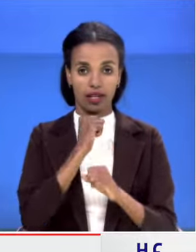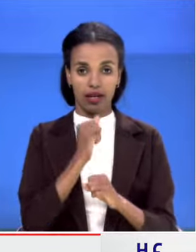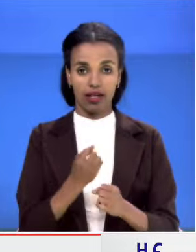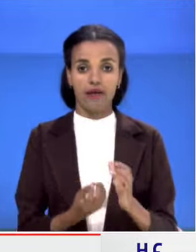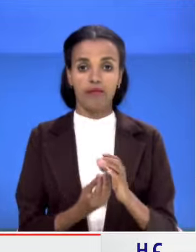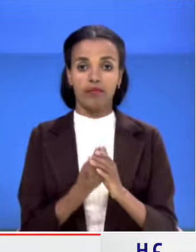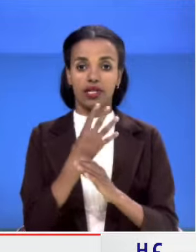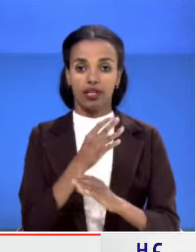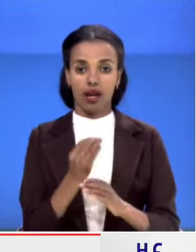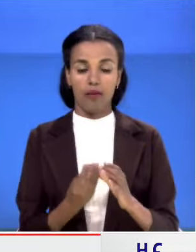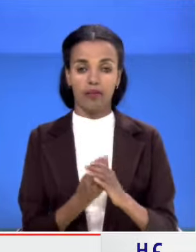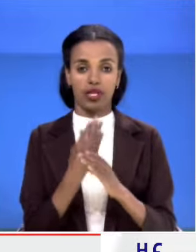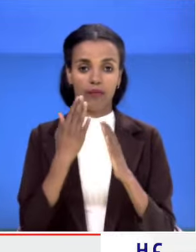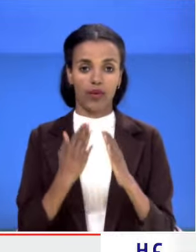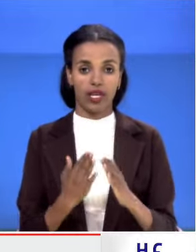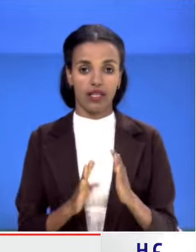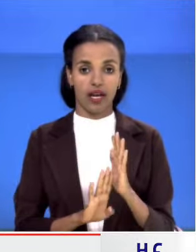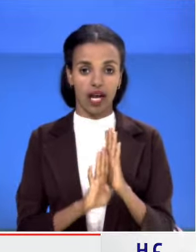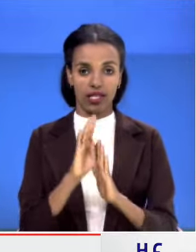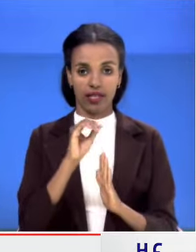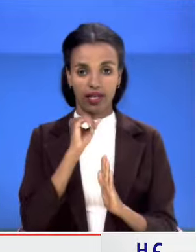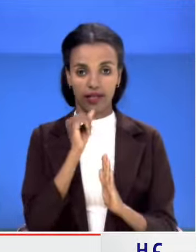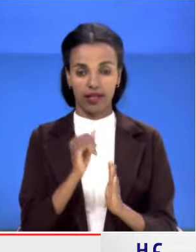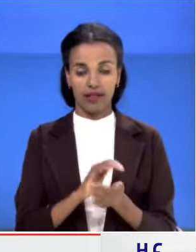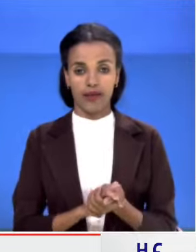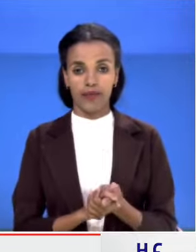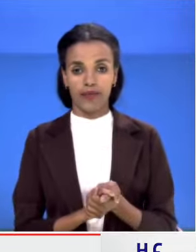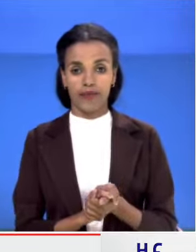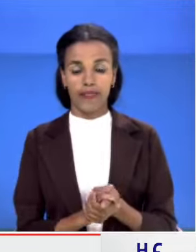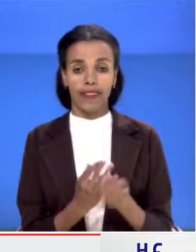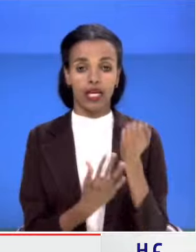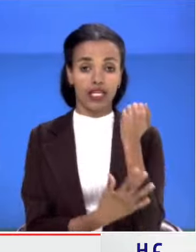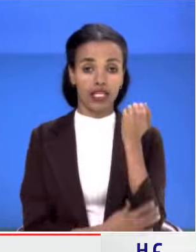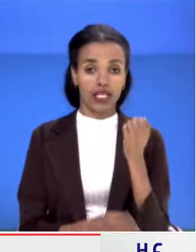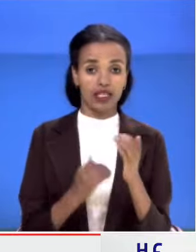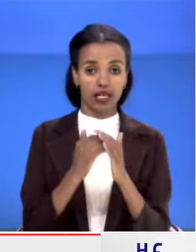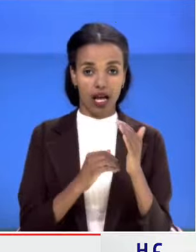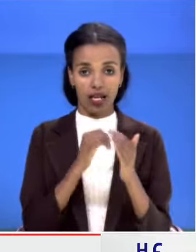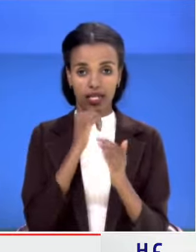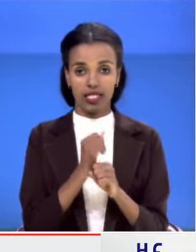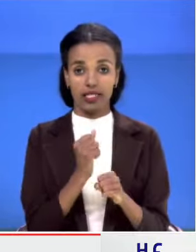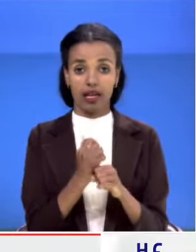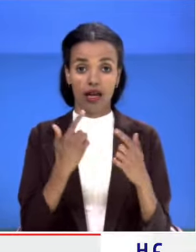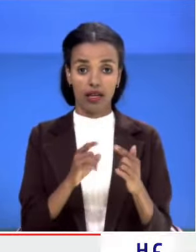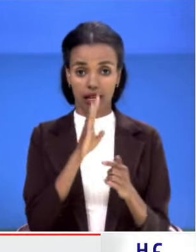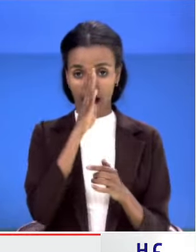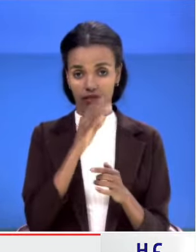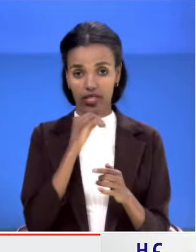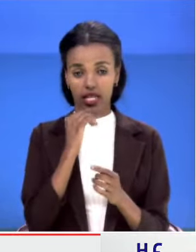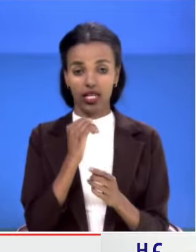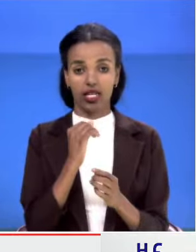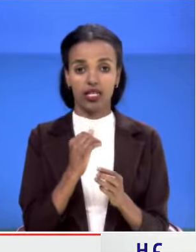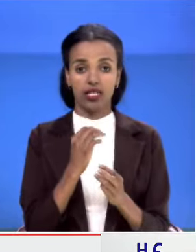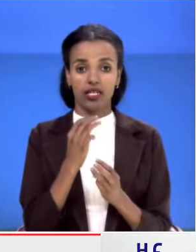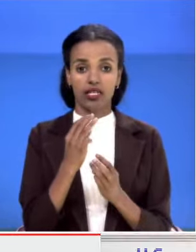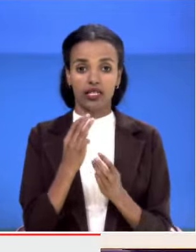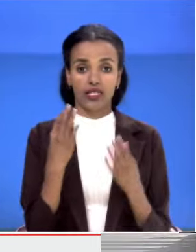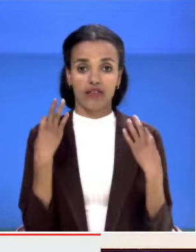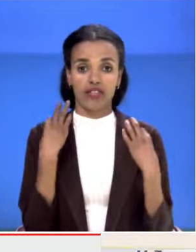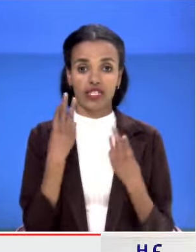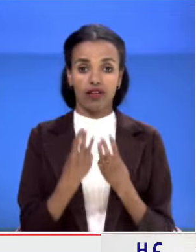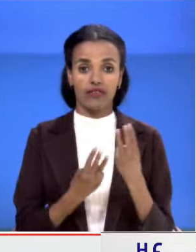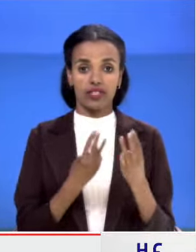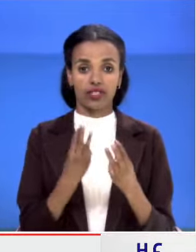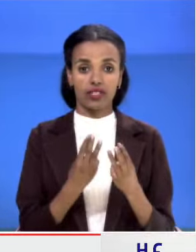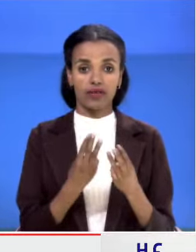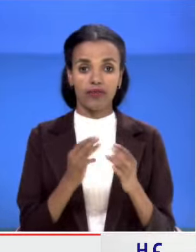ምርትና ምርታማነትን ካላሳደግን፣ ድህነትን ካልቀነስን፣ ስራ እድል ካልፈጠርን፣ ሲቪል ሰርቪስን ሪፎርም ካላረግን፣